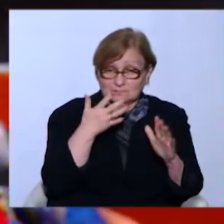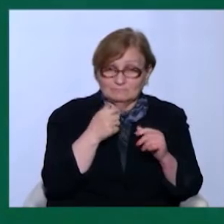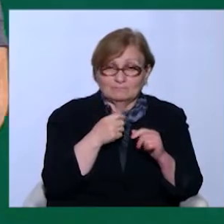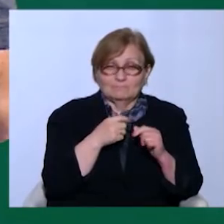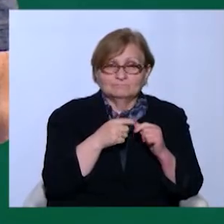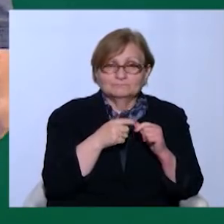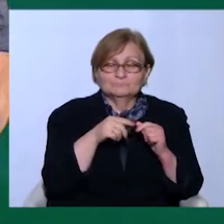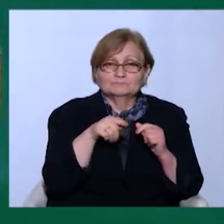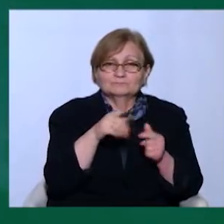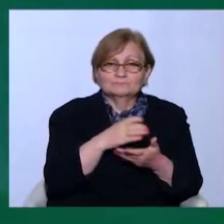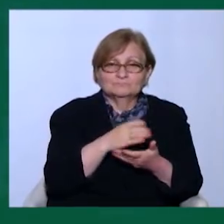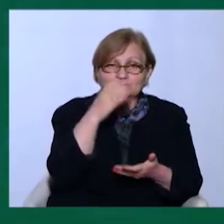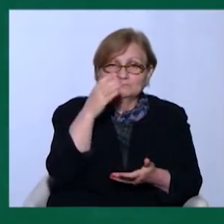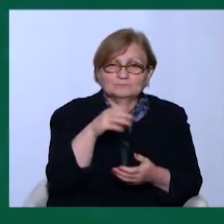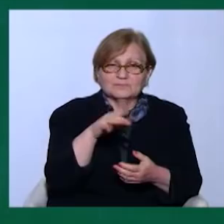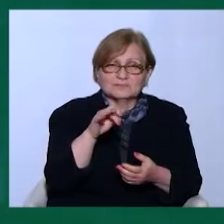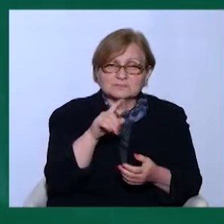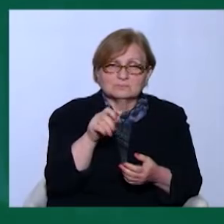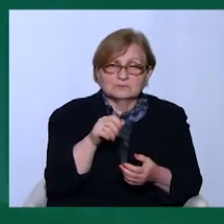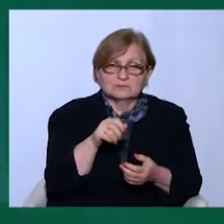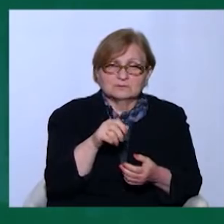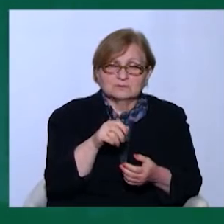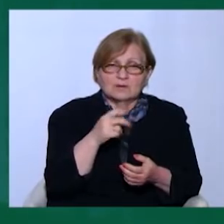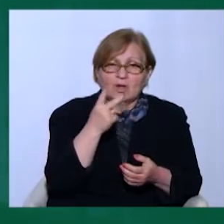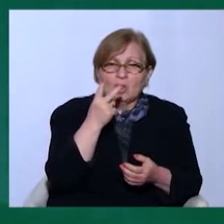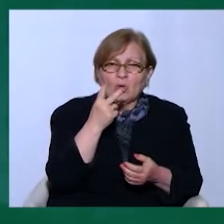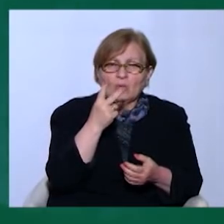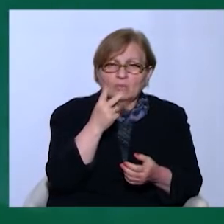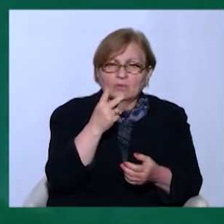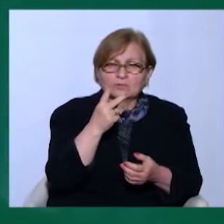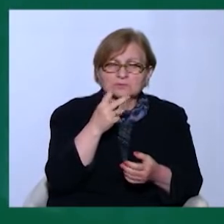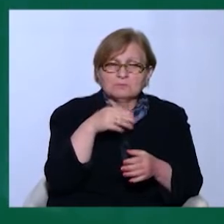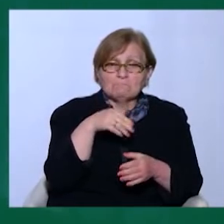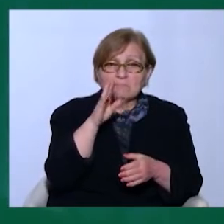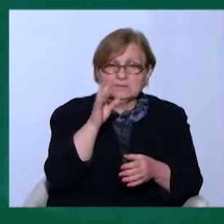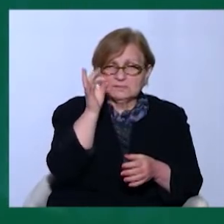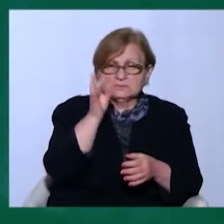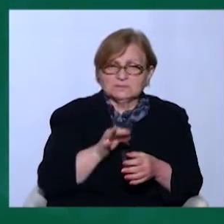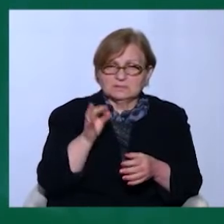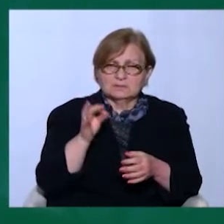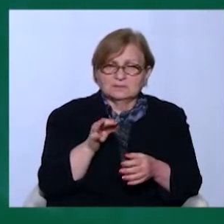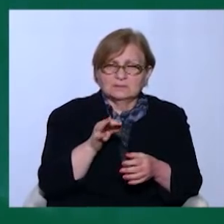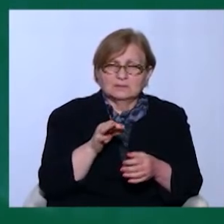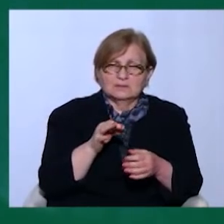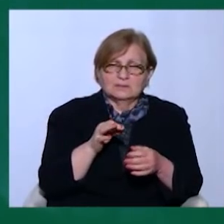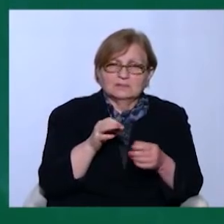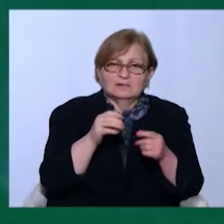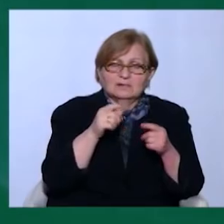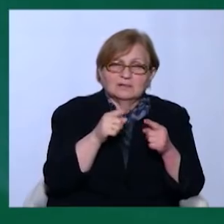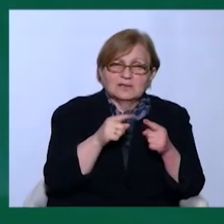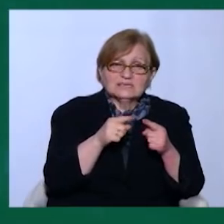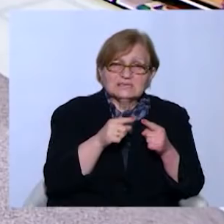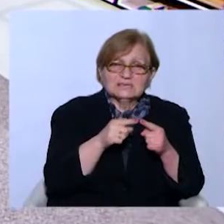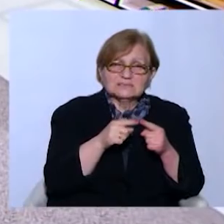სამკუთხა პრიზმას აქვს 12 წახნაგი. მაგრამ წიბო აქვს 2ჯერ